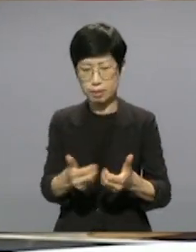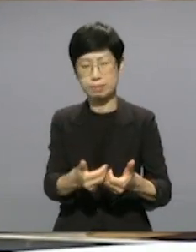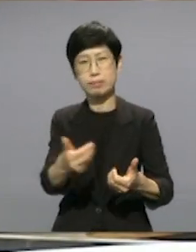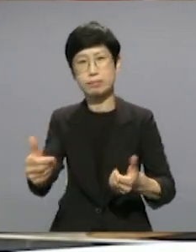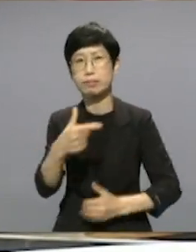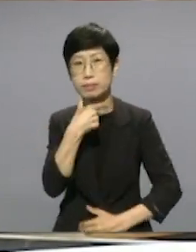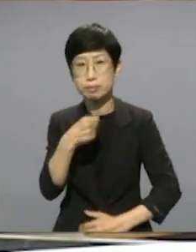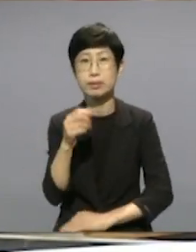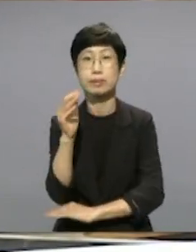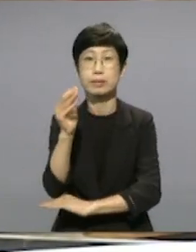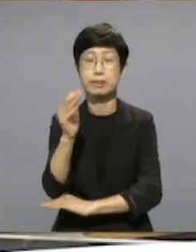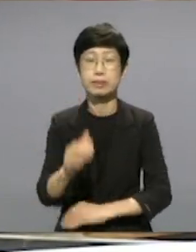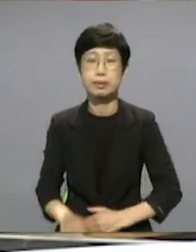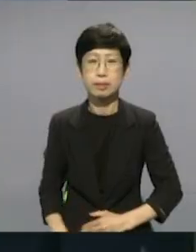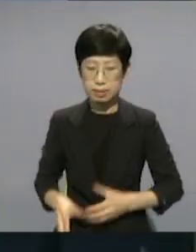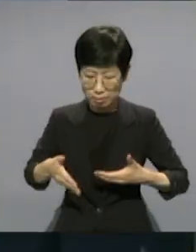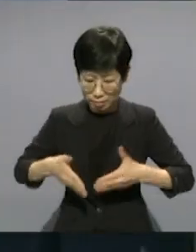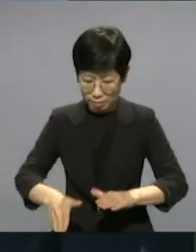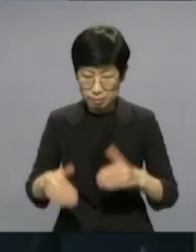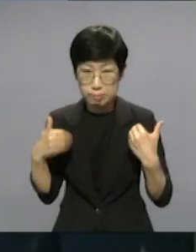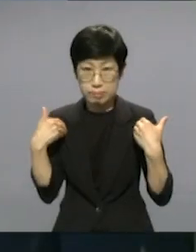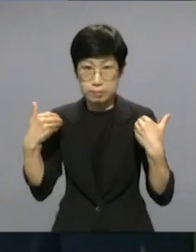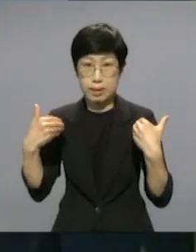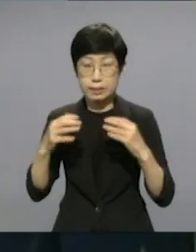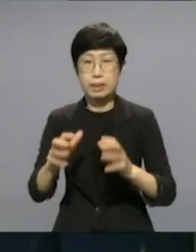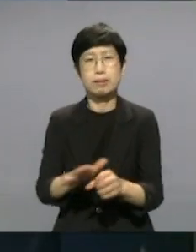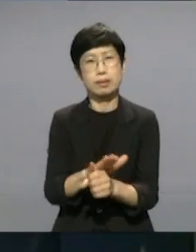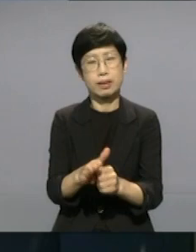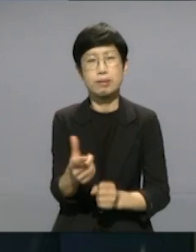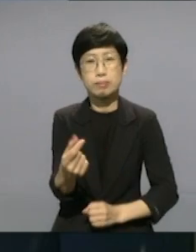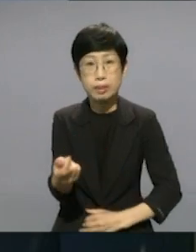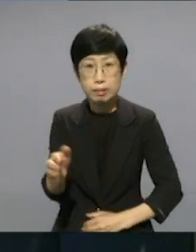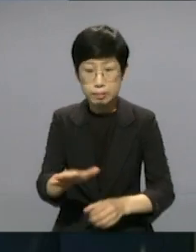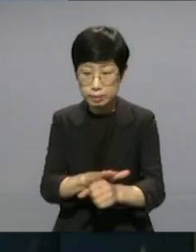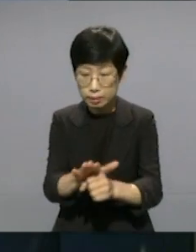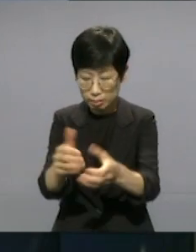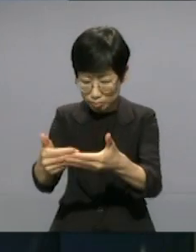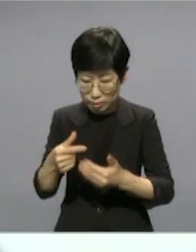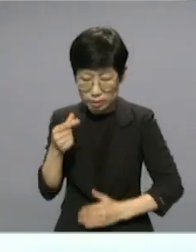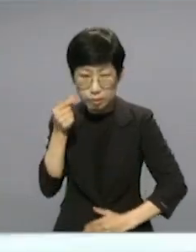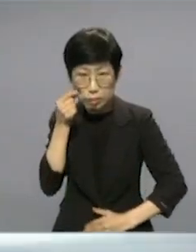싶어합니다. 나고 자란 나라를 사랑하지만 나라에서 사랑받지 못한